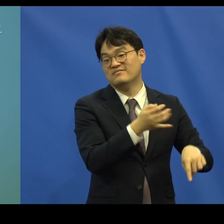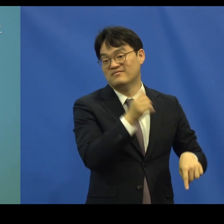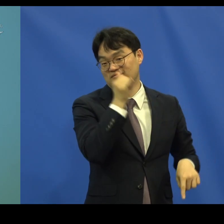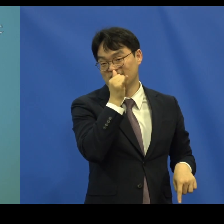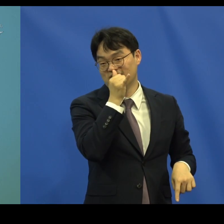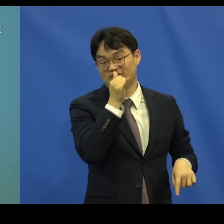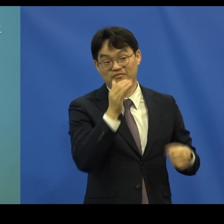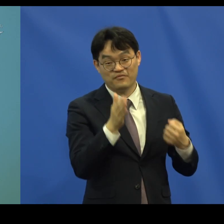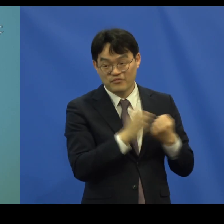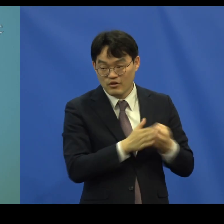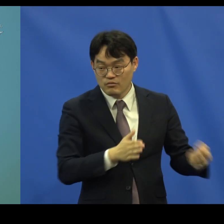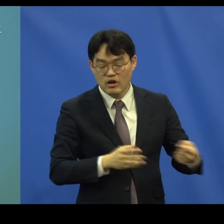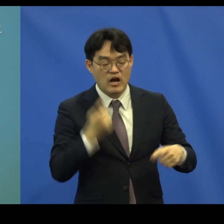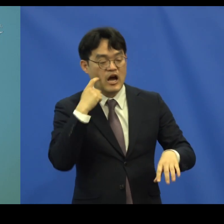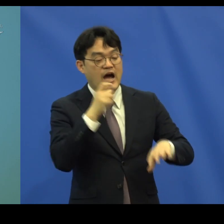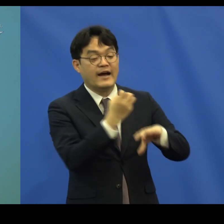지역에는